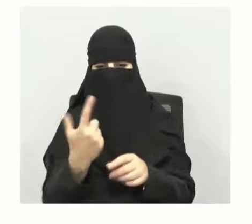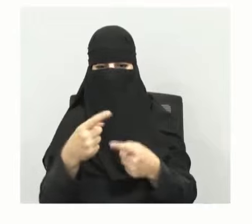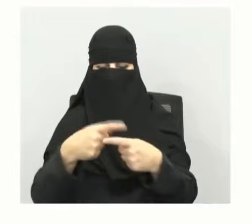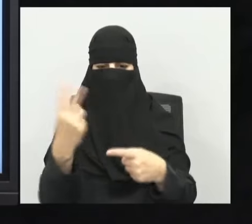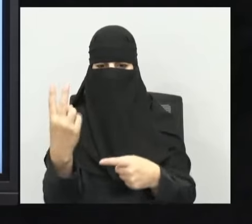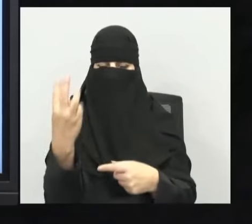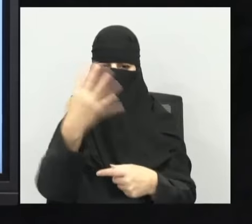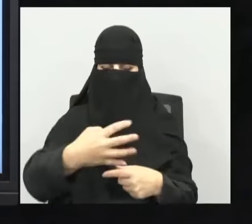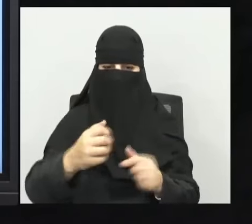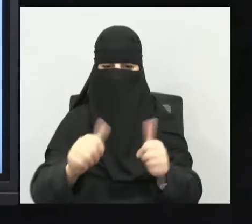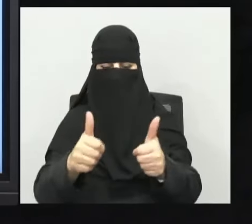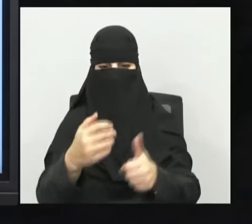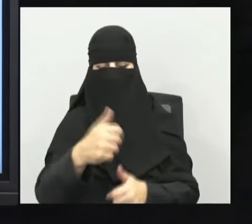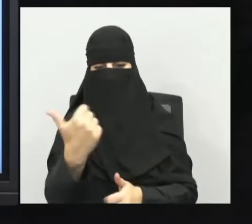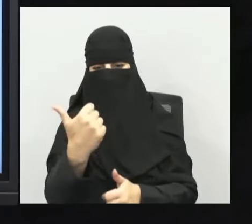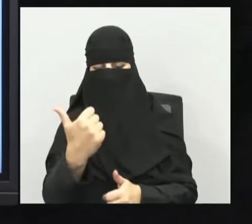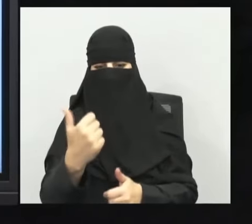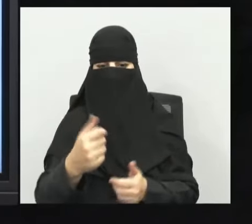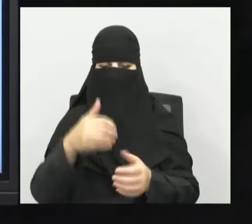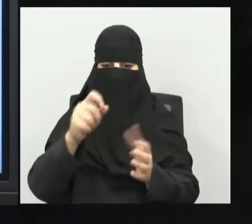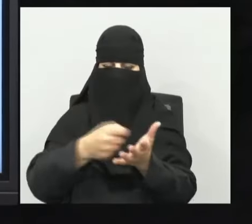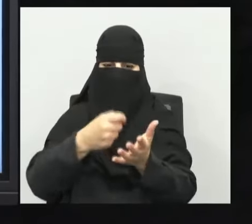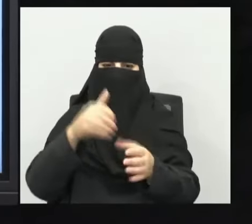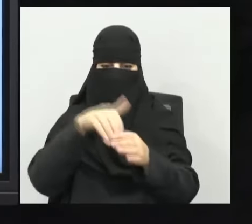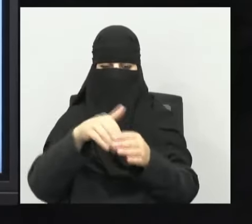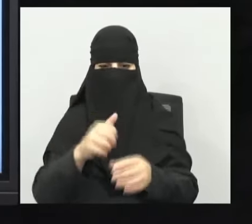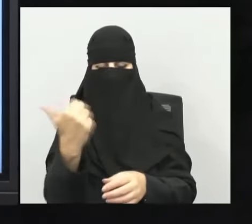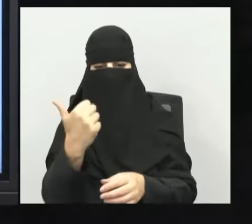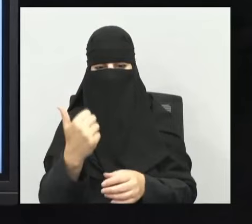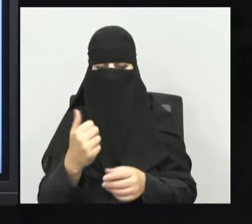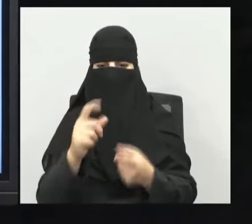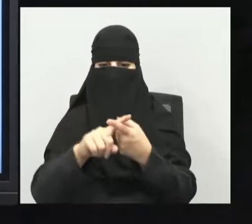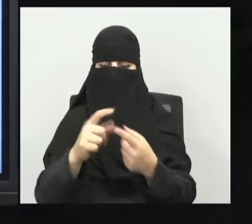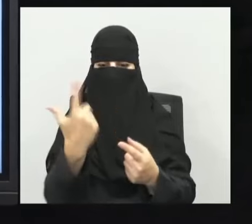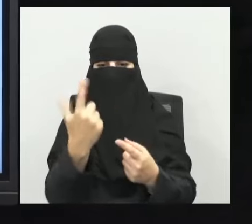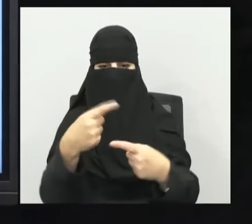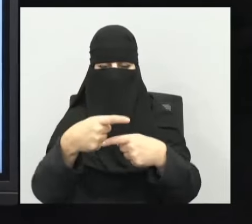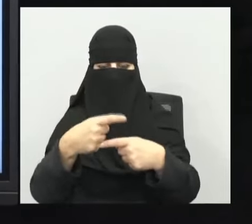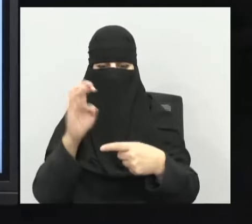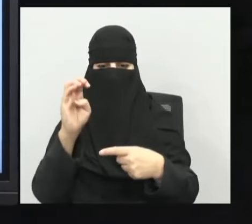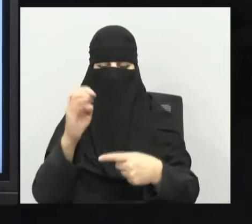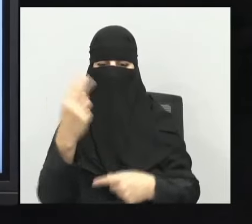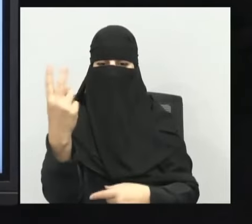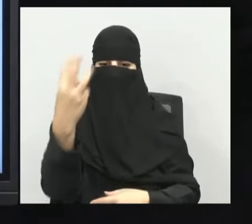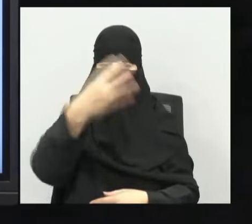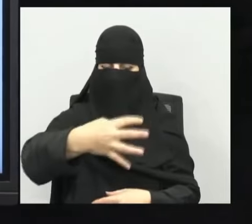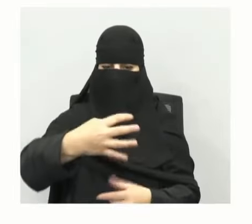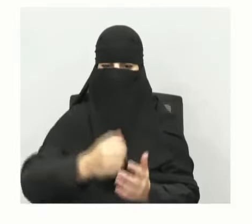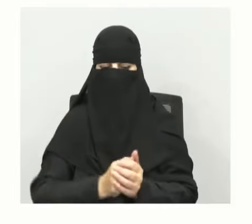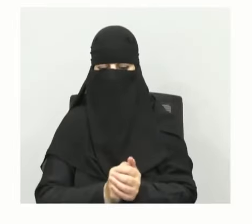هو سته اذا نكتب في المدخلات هنا سته سته ضرب سبعه يكون الناتج اثنان واربعون